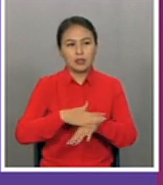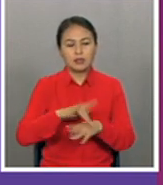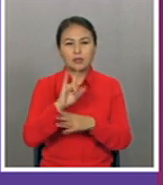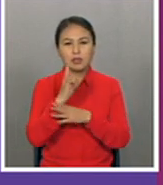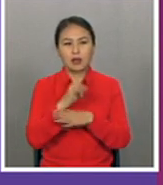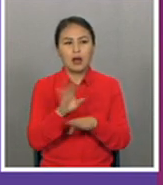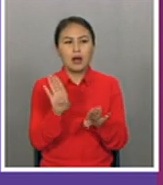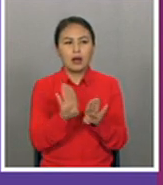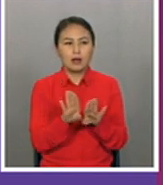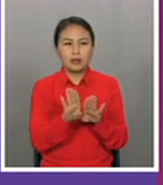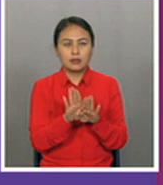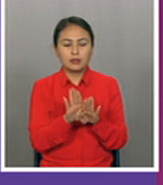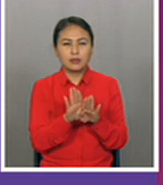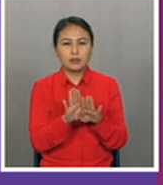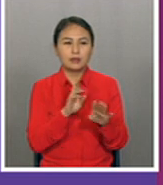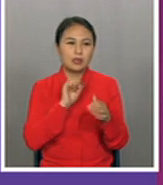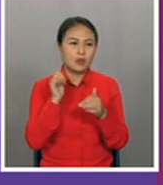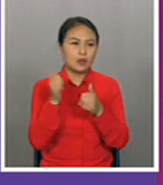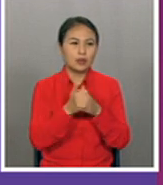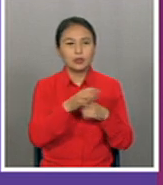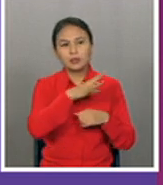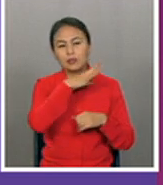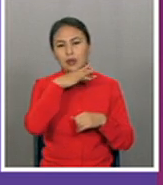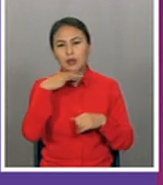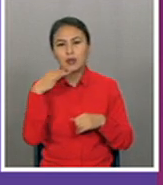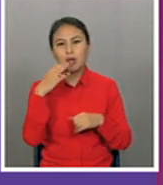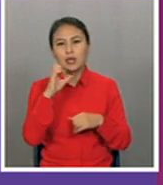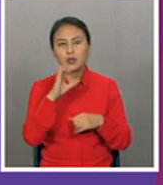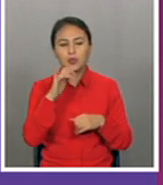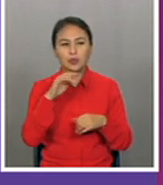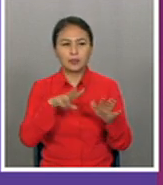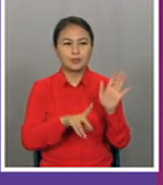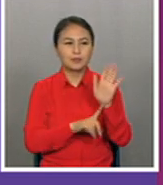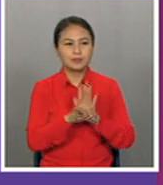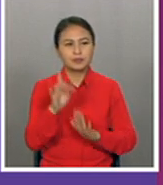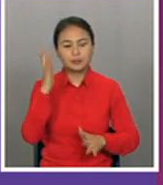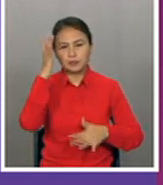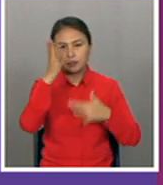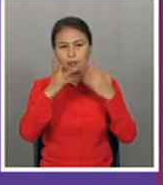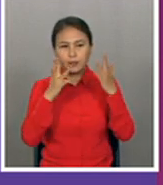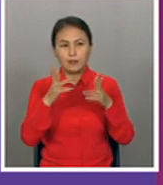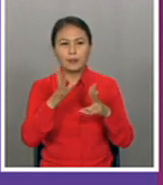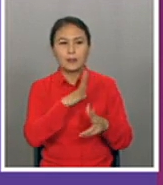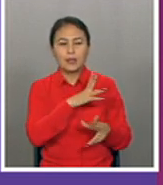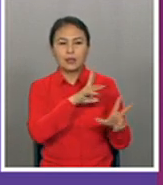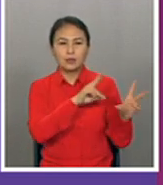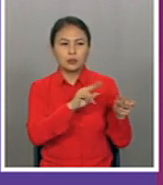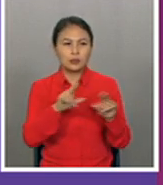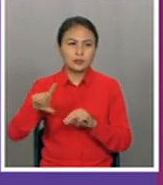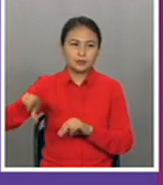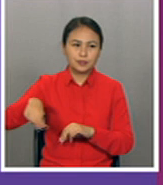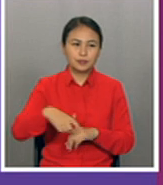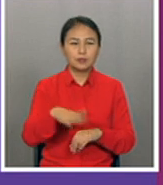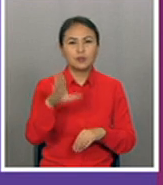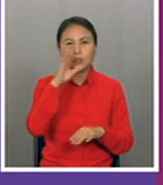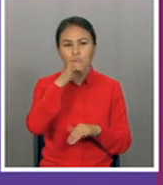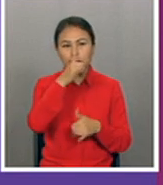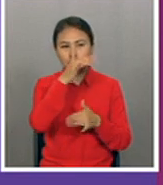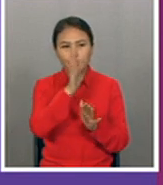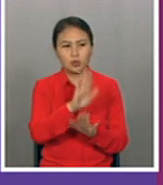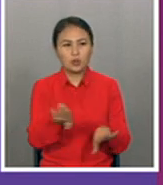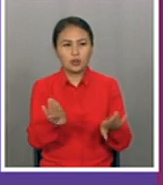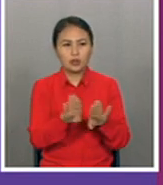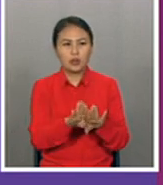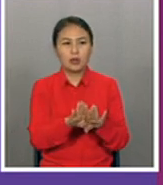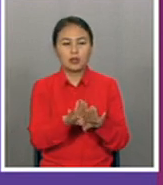баласымын. Алда талай алынар барасуым, арман жолы жүрерім, бақыт жолы. Мүмкін емес